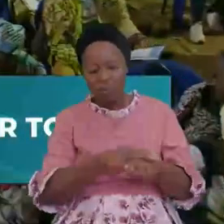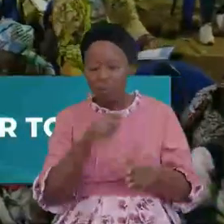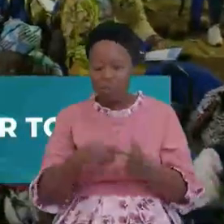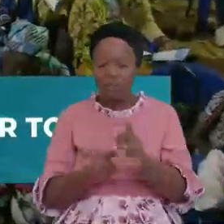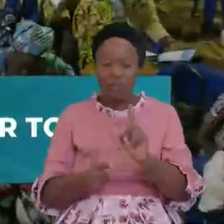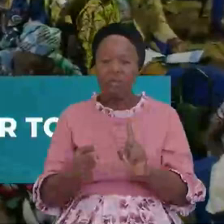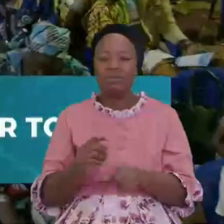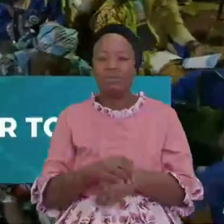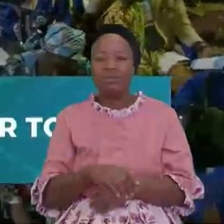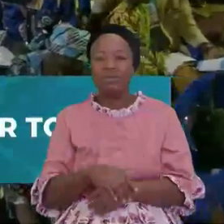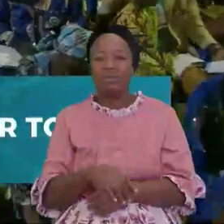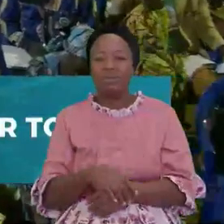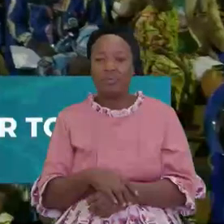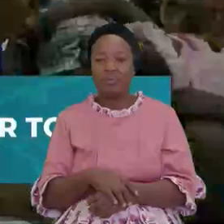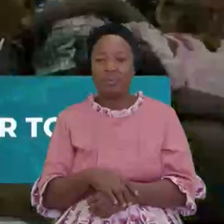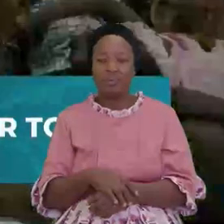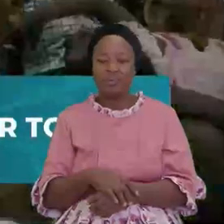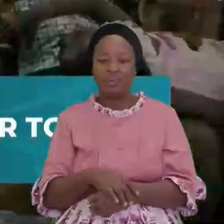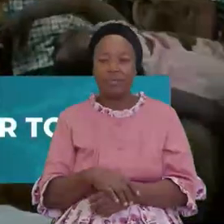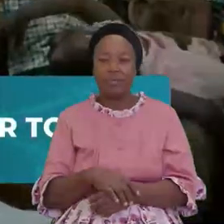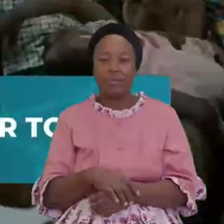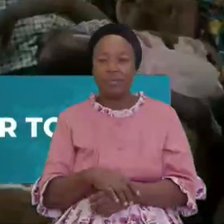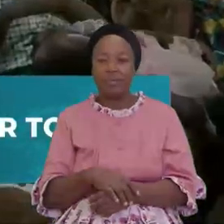Il dit, enlève tes habits et porte ceci.